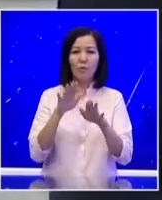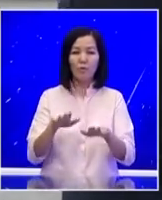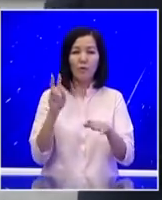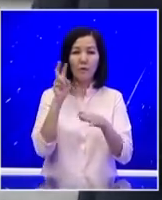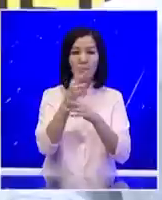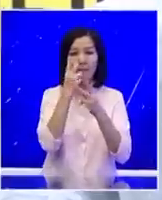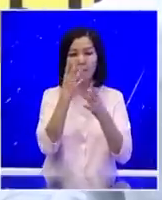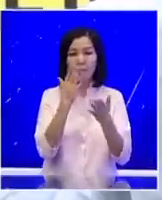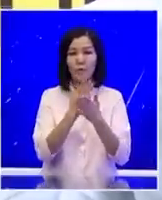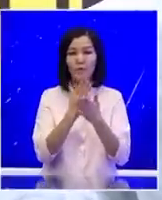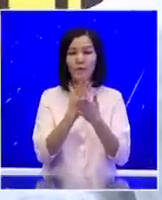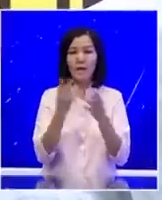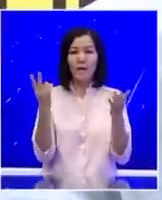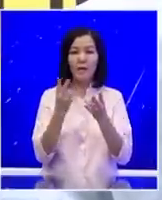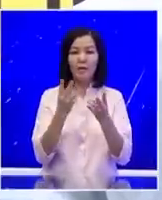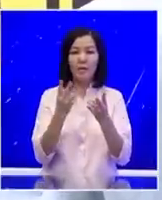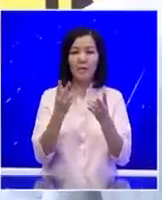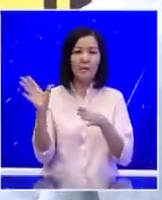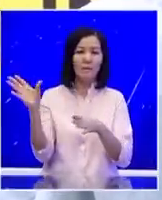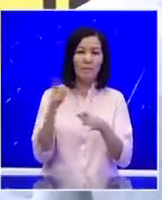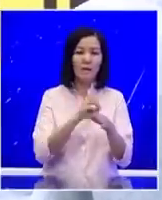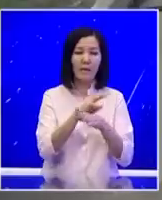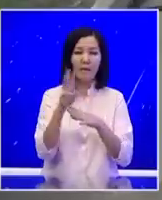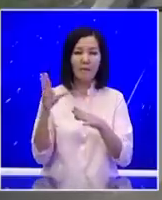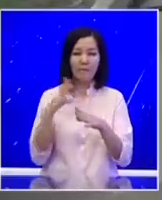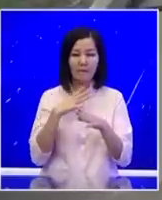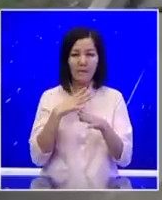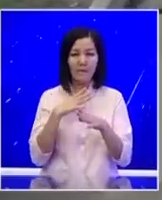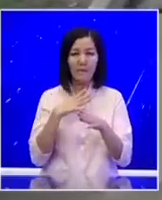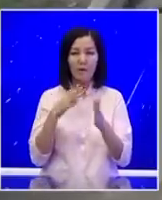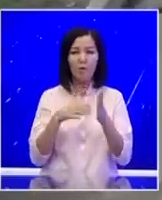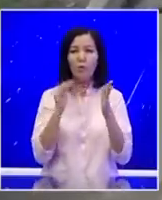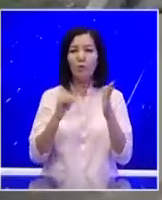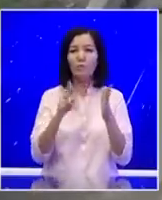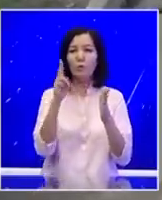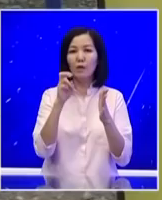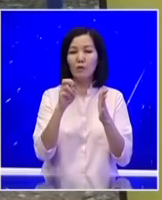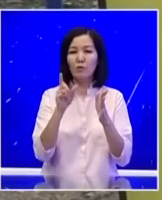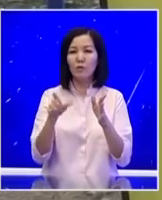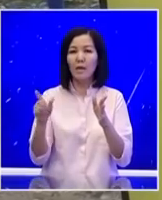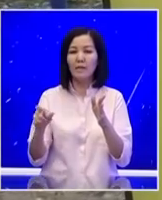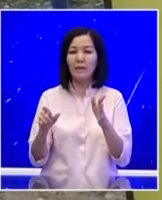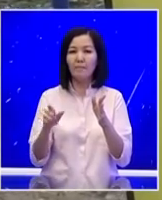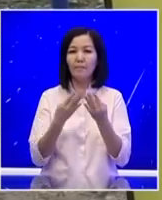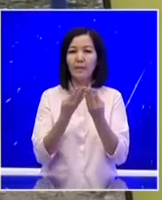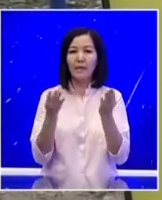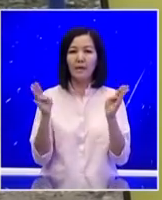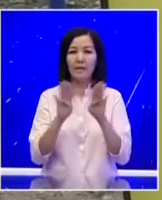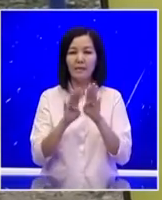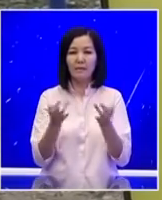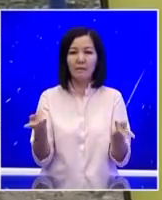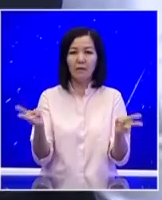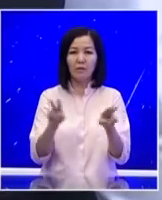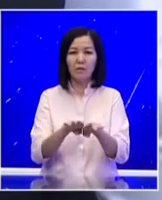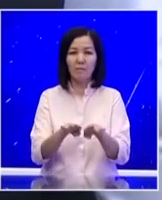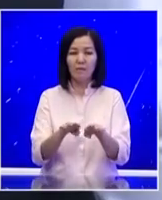аялдады. Қазір мұнда тиісті қажеттіліктерінің бәрі қамтамасыз етілген, 9200-ден аса тұрғын тырп етпей үйдейінде